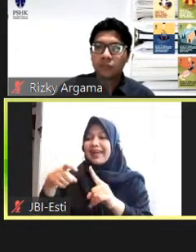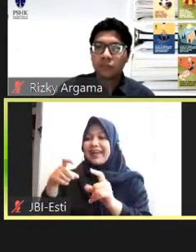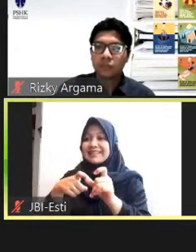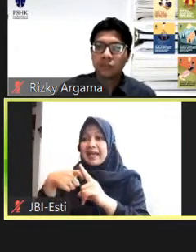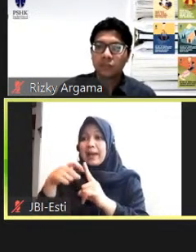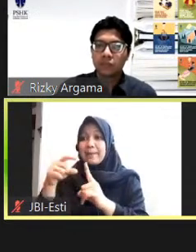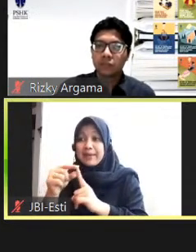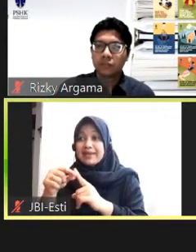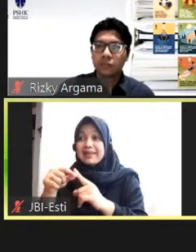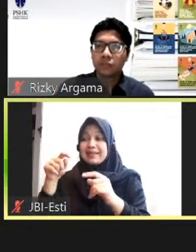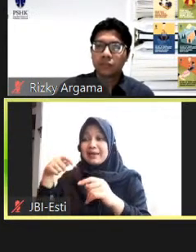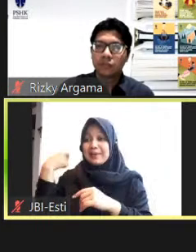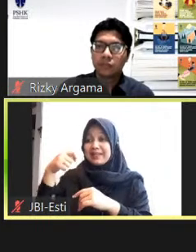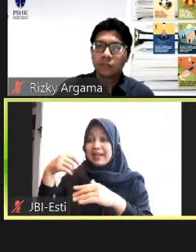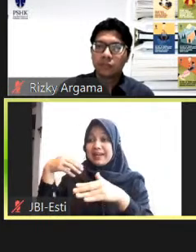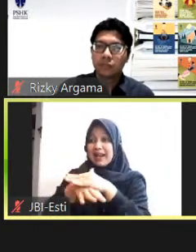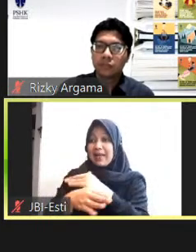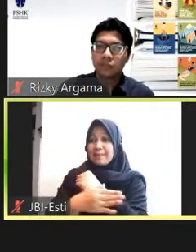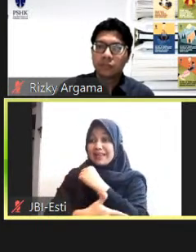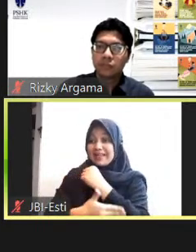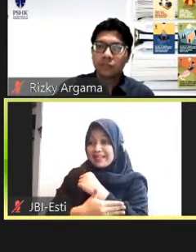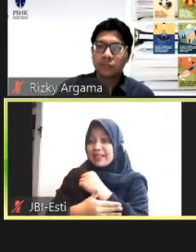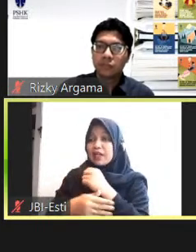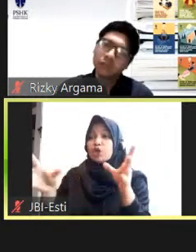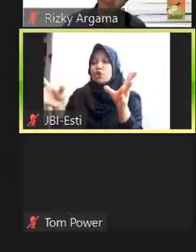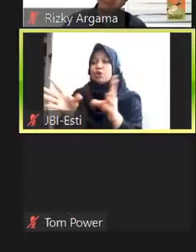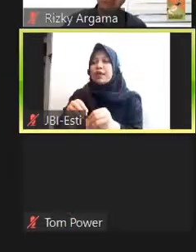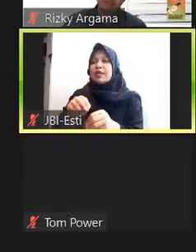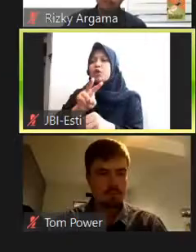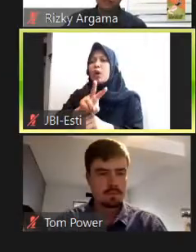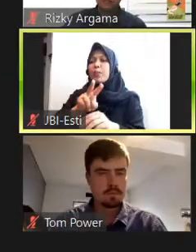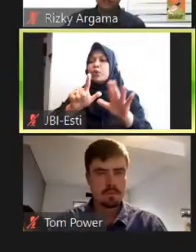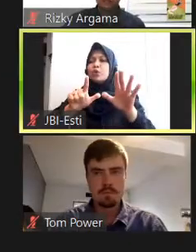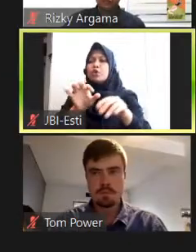itu jumlahnya cuma 27.000-an. Itu